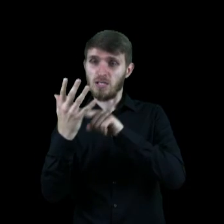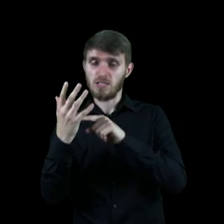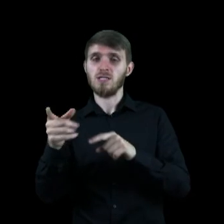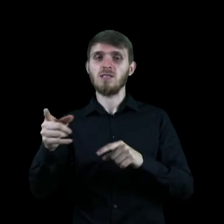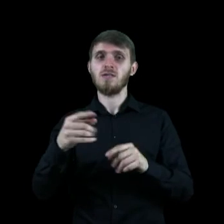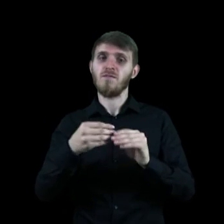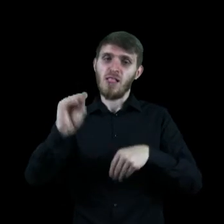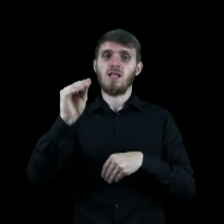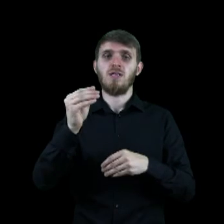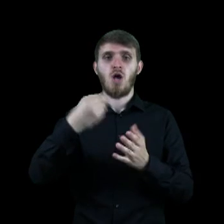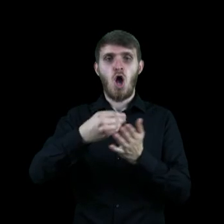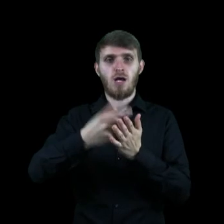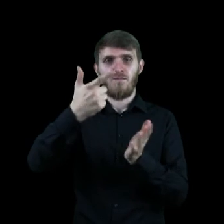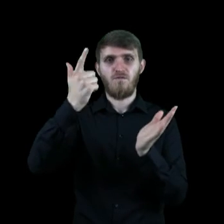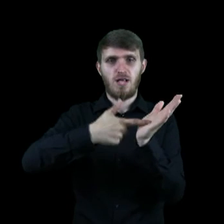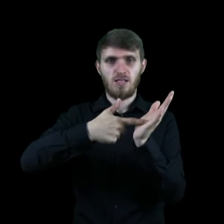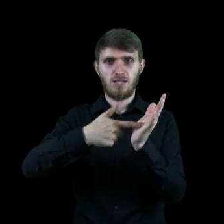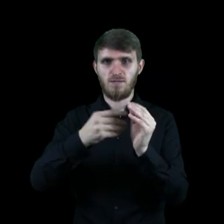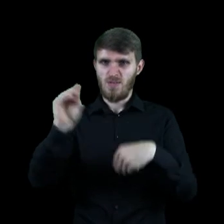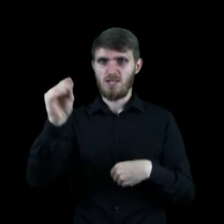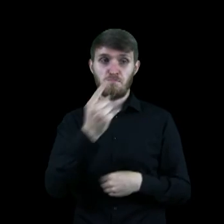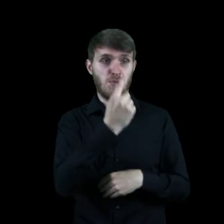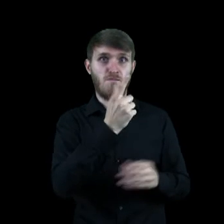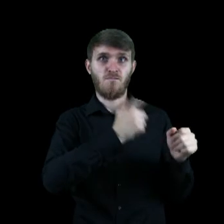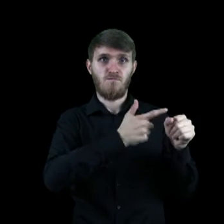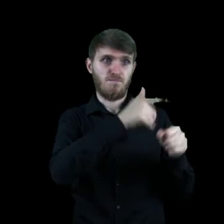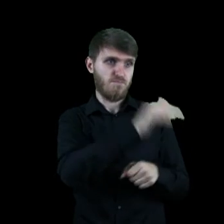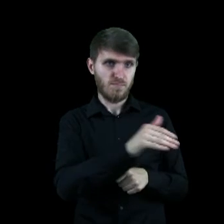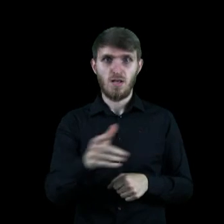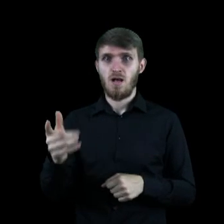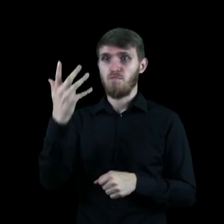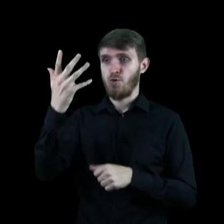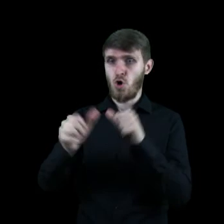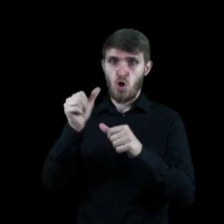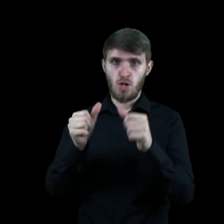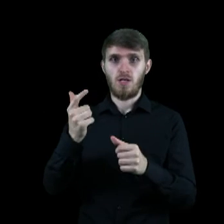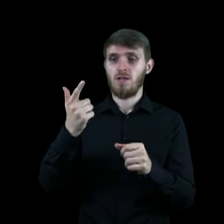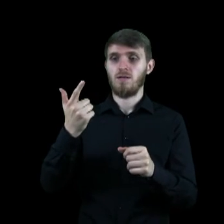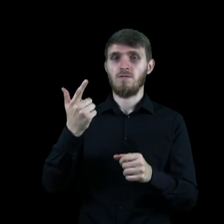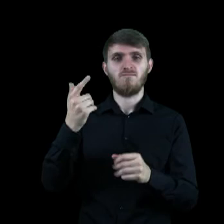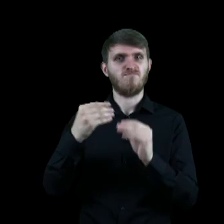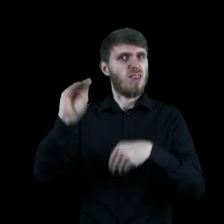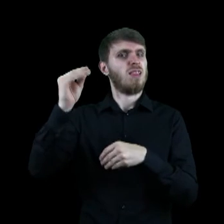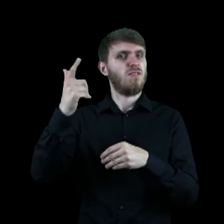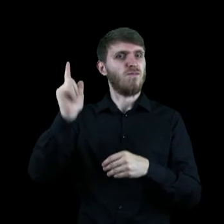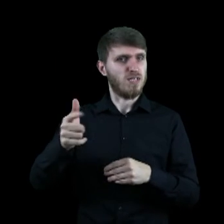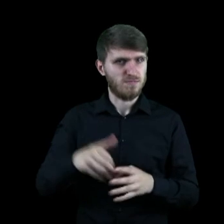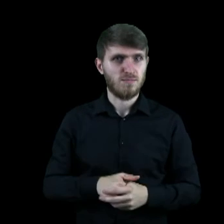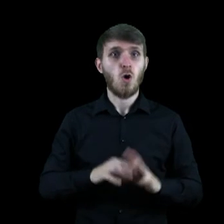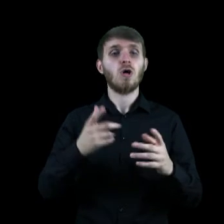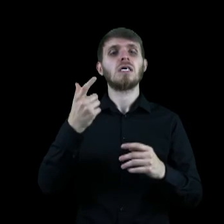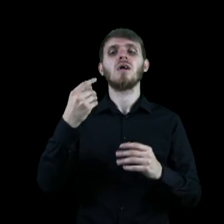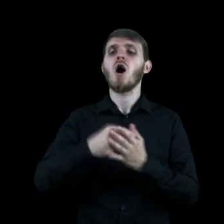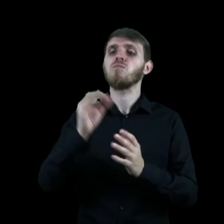Rzeczy są o 2 tys. zł droższe niż w porównaniu z 20 tys. zł w roku 1.